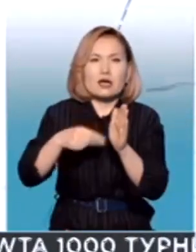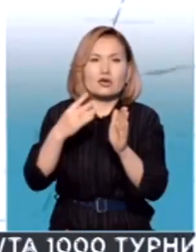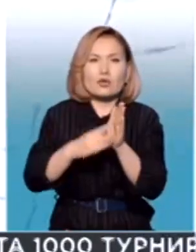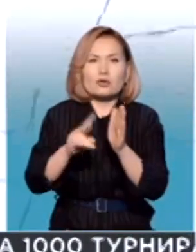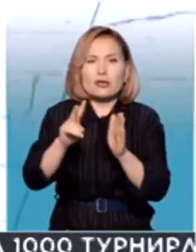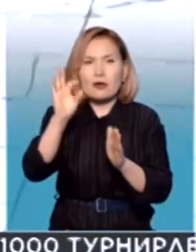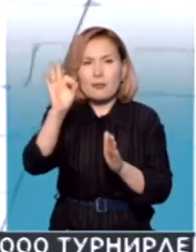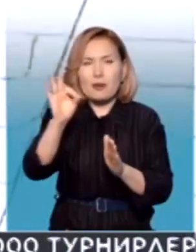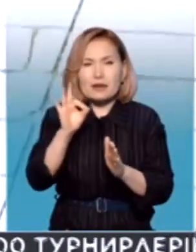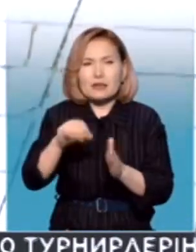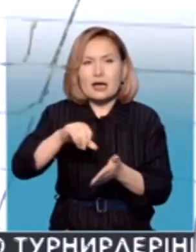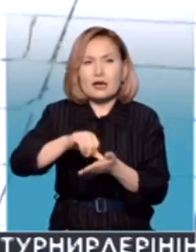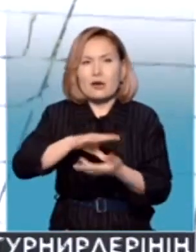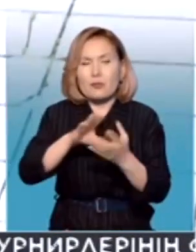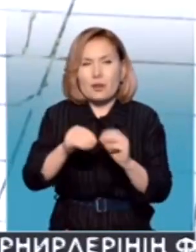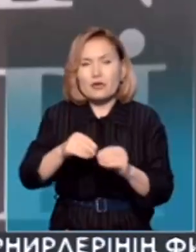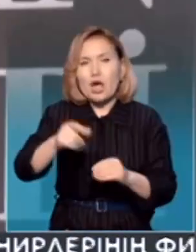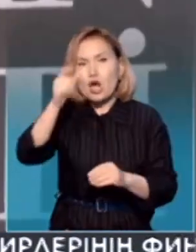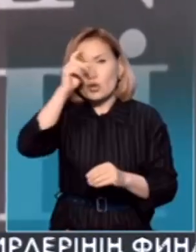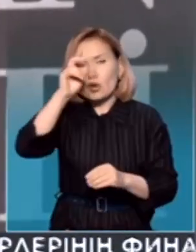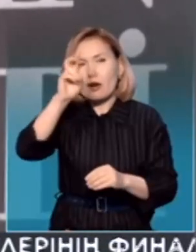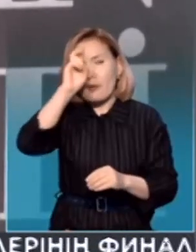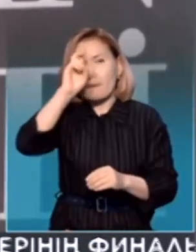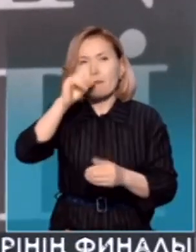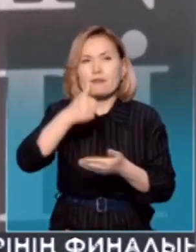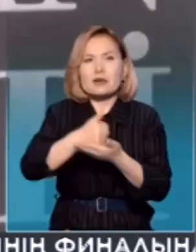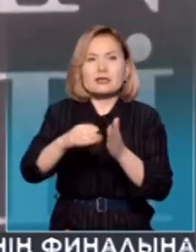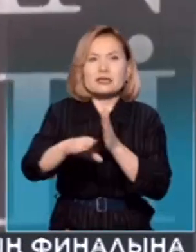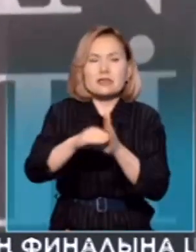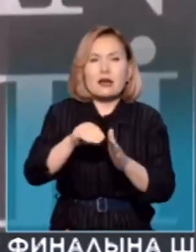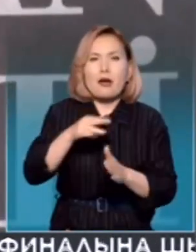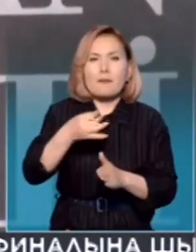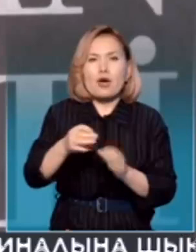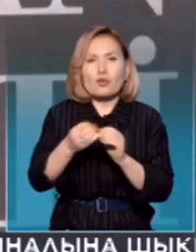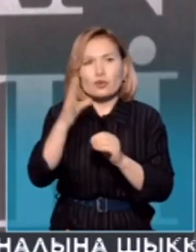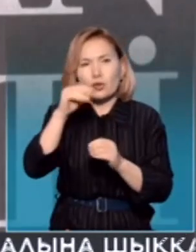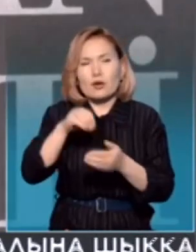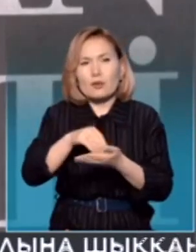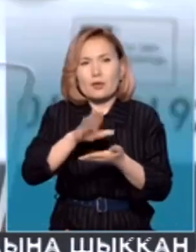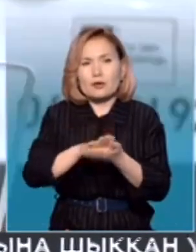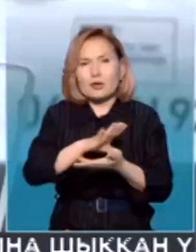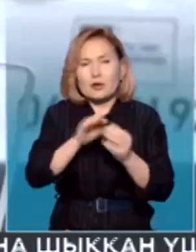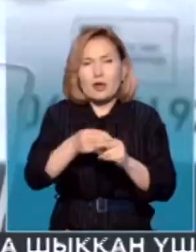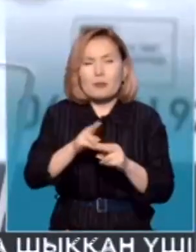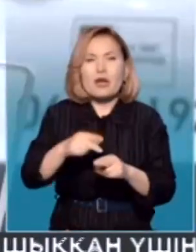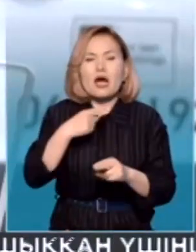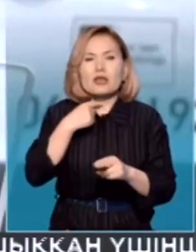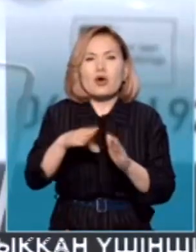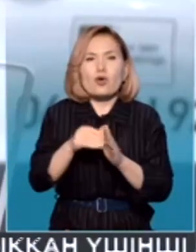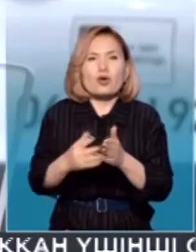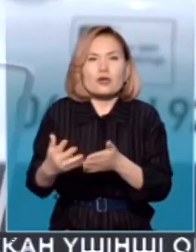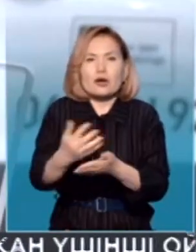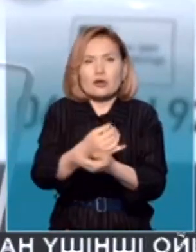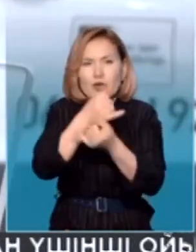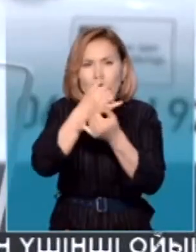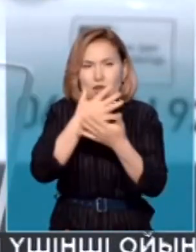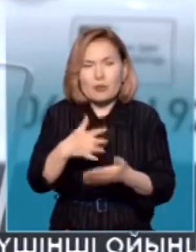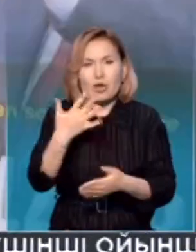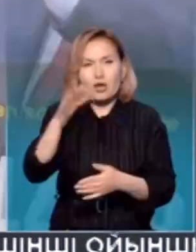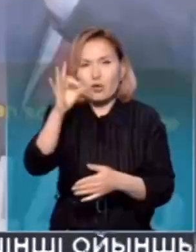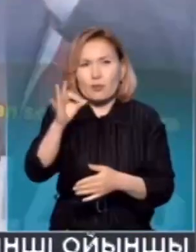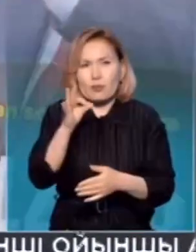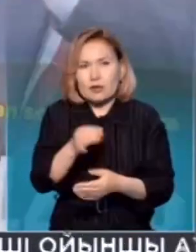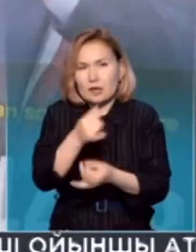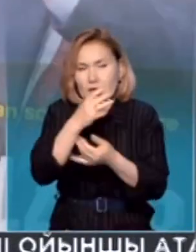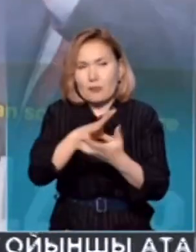88,92% қатысқан. Бұл елде президент сайлауы мамырдың 14-інде болды. Кандидаттар қажетті дауыс жинай алмағандықтан сайлаудың